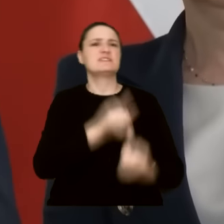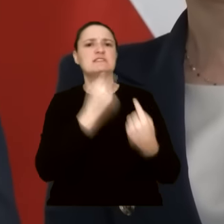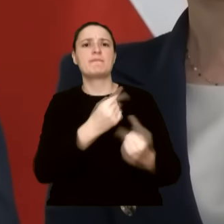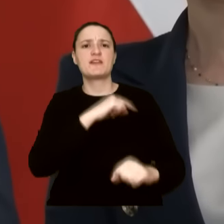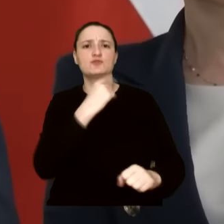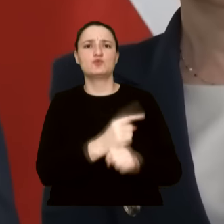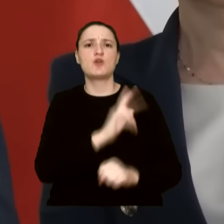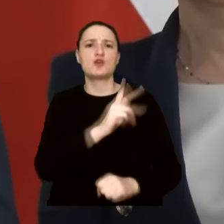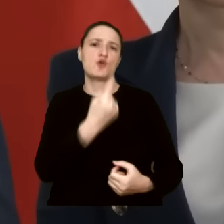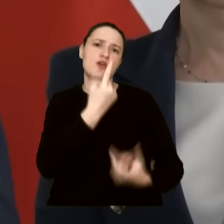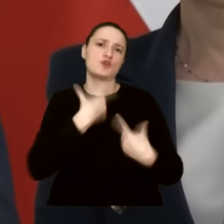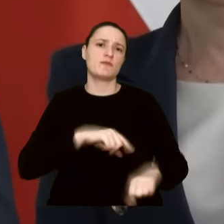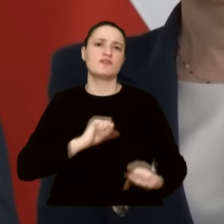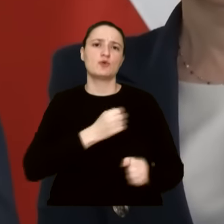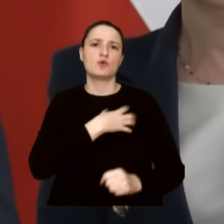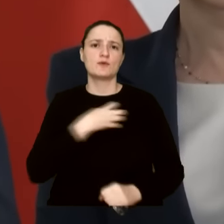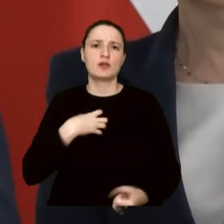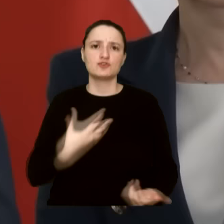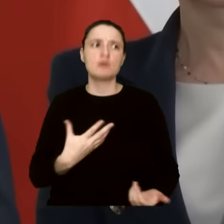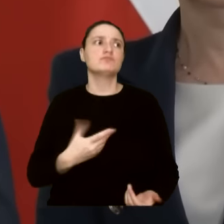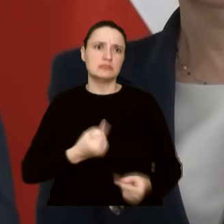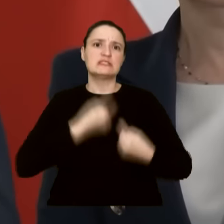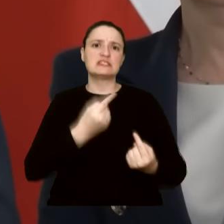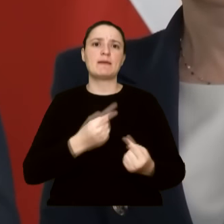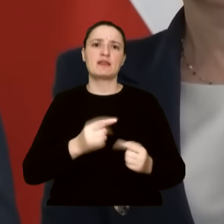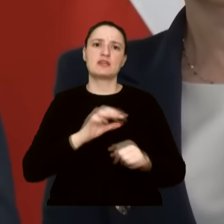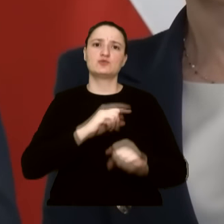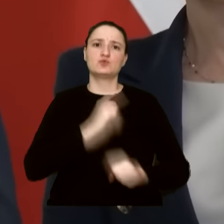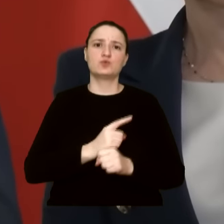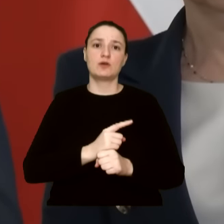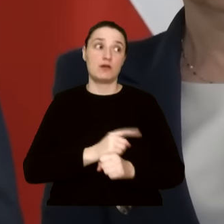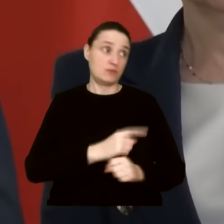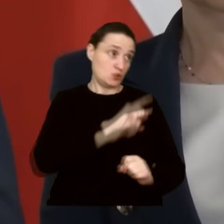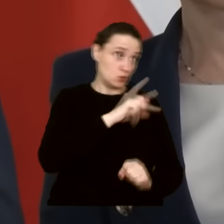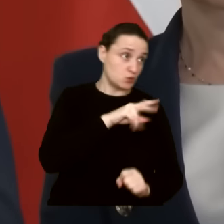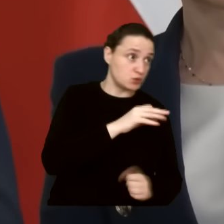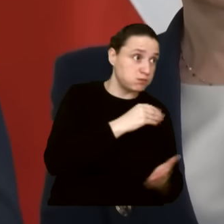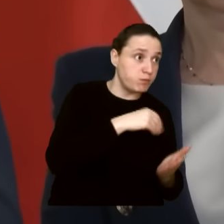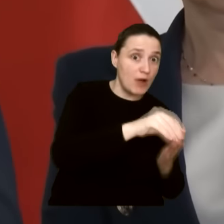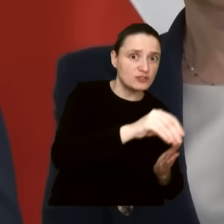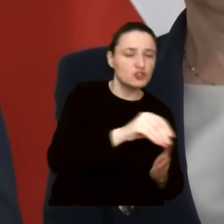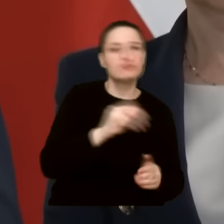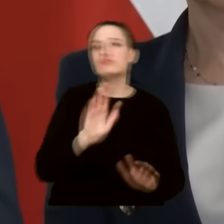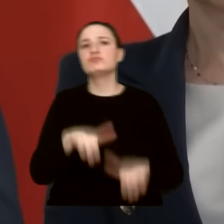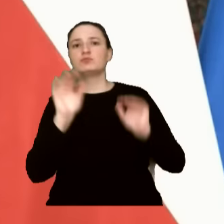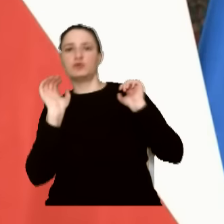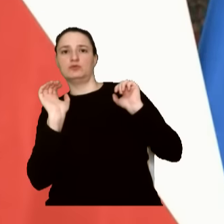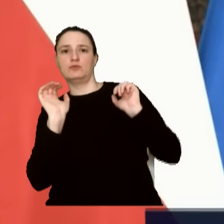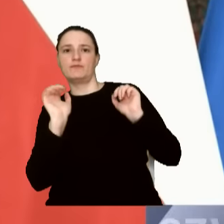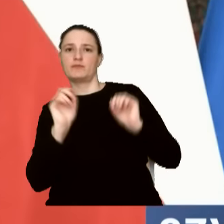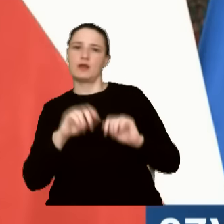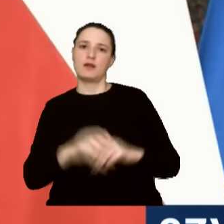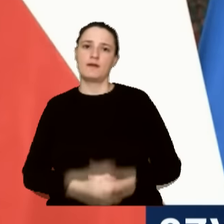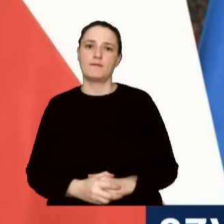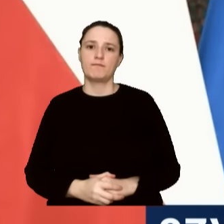prowadzące działalność gospodarczą będą mogły wybrać, czy chcą płacić ZUS, czy też z tego płacenia rezygnują.